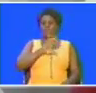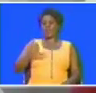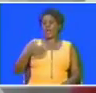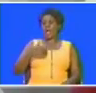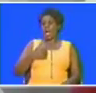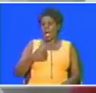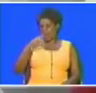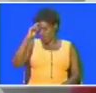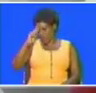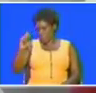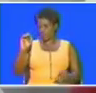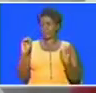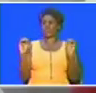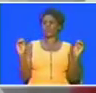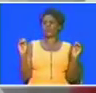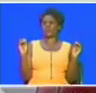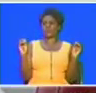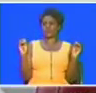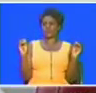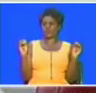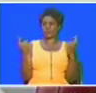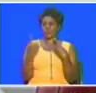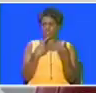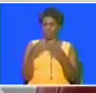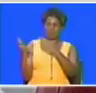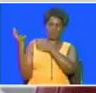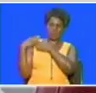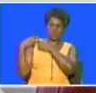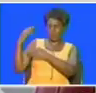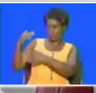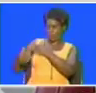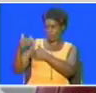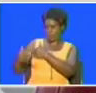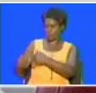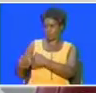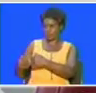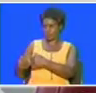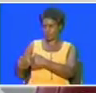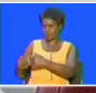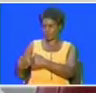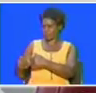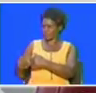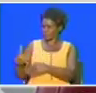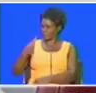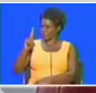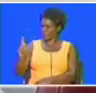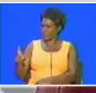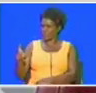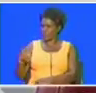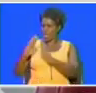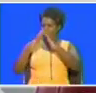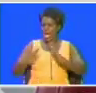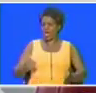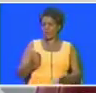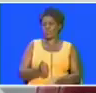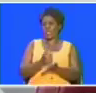adabu, hana heshima na nyumba mwenyewe. Bikifimbo, umezungumzia majukumu, mipaka upande wa majukumu. Je, msaidizi wa nyumbani anapaswa kufanya